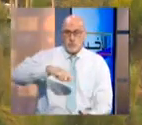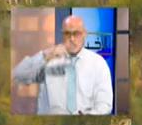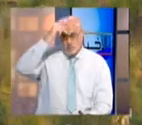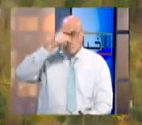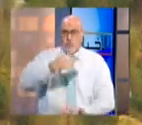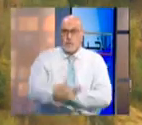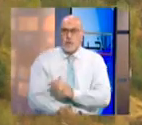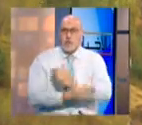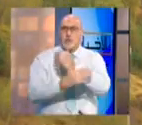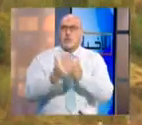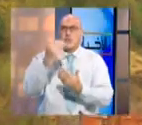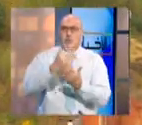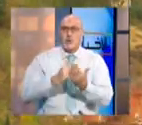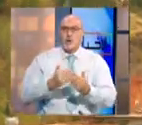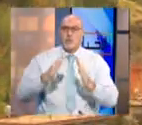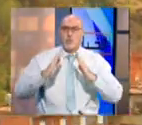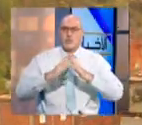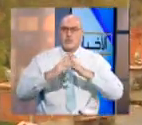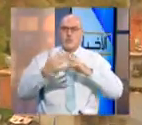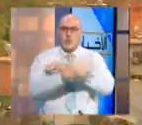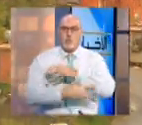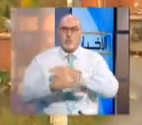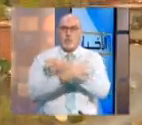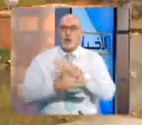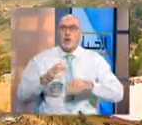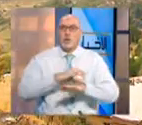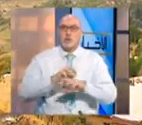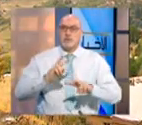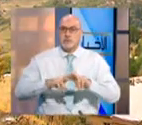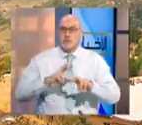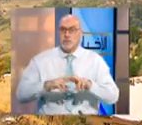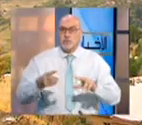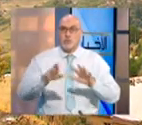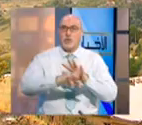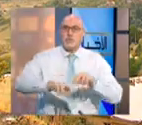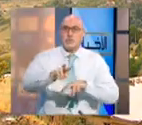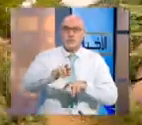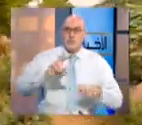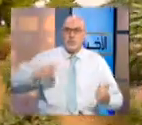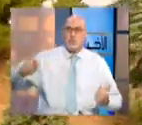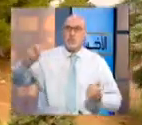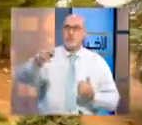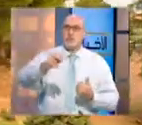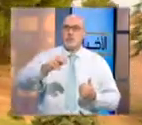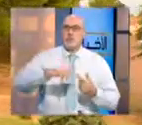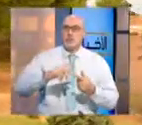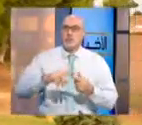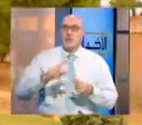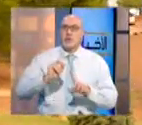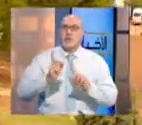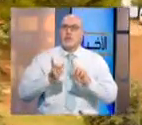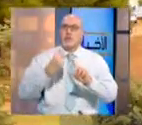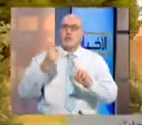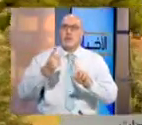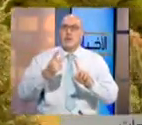دعم برنامج البناء الريفي بالولاية بما يتناسب مع طابعها الفلاحي والسياحي، مع تخصيص أوعية